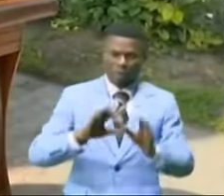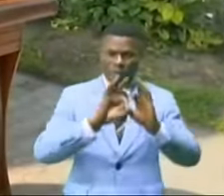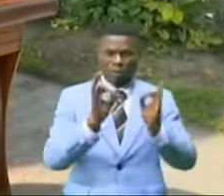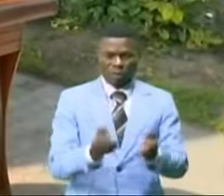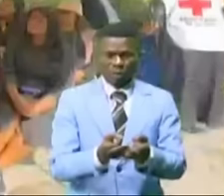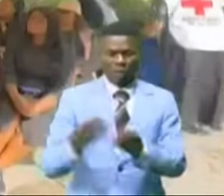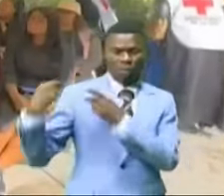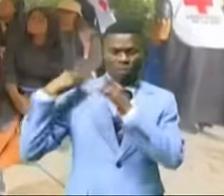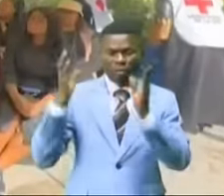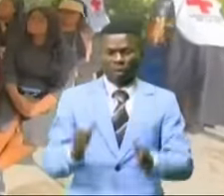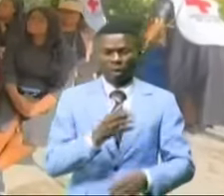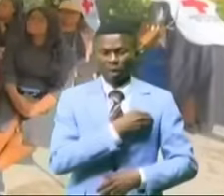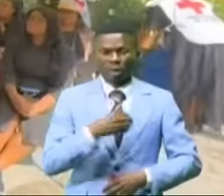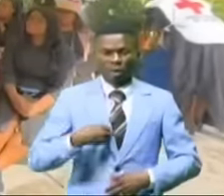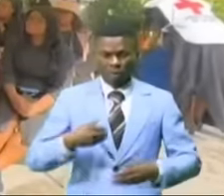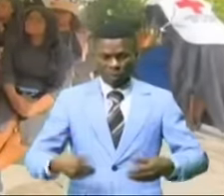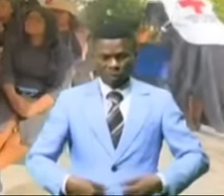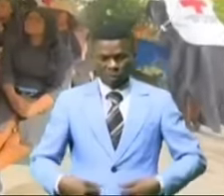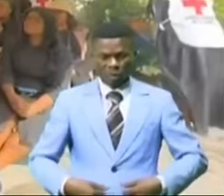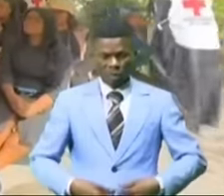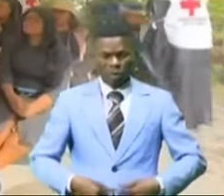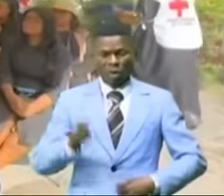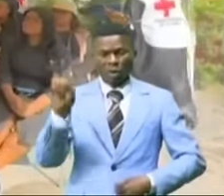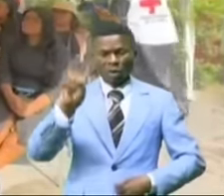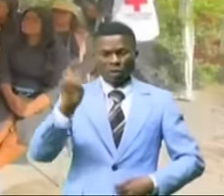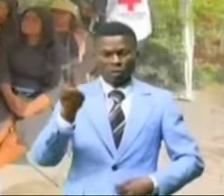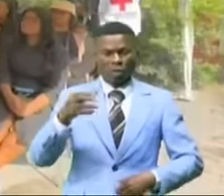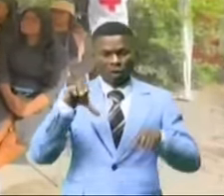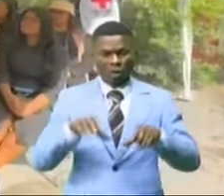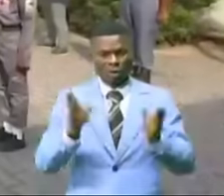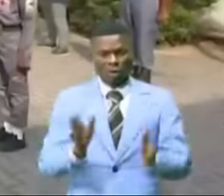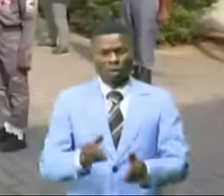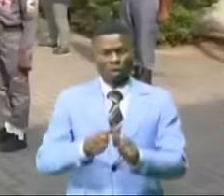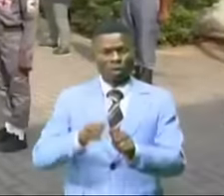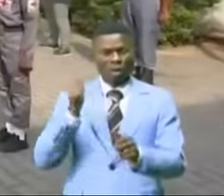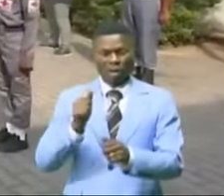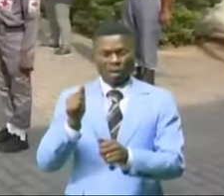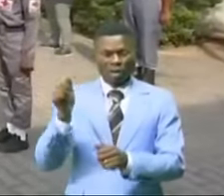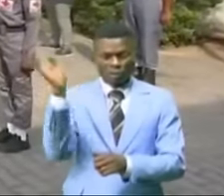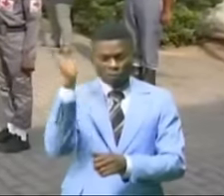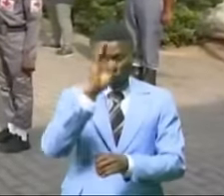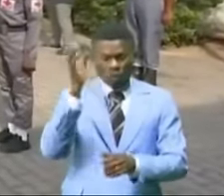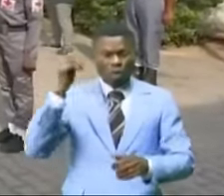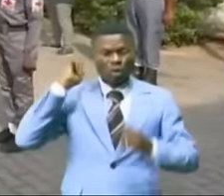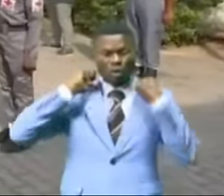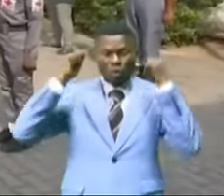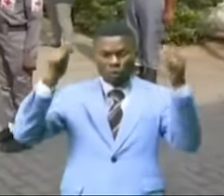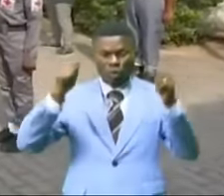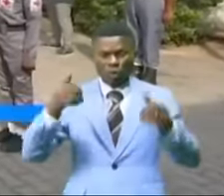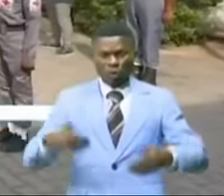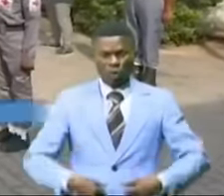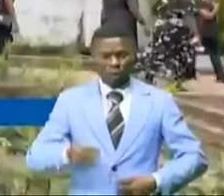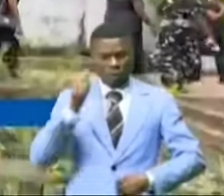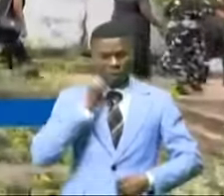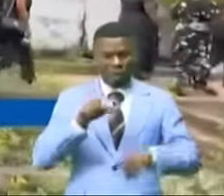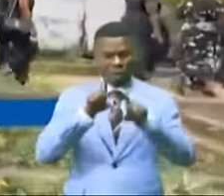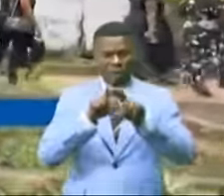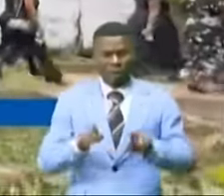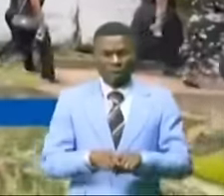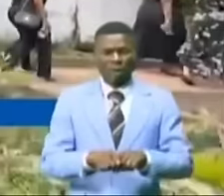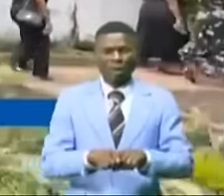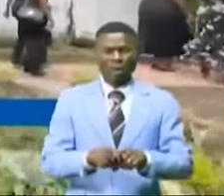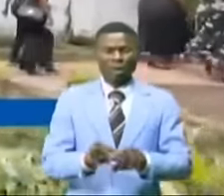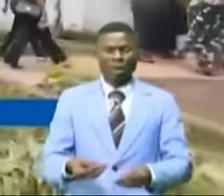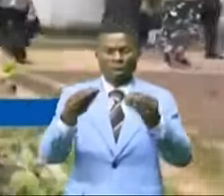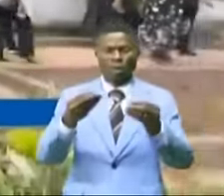fille sera mise en exergue par Vodacom Congo pour éviter la délinquance juvénile auprès des jeunes filles et également